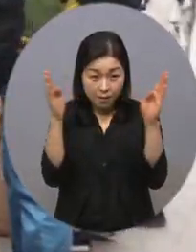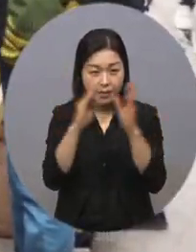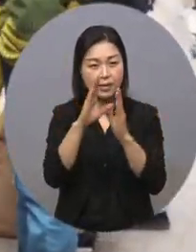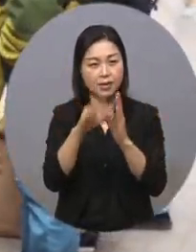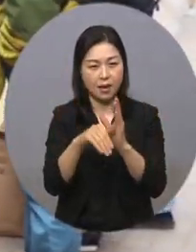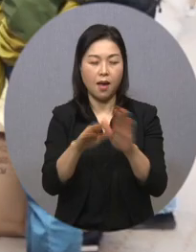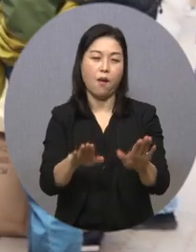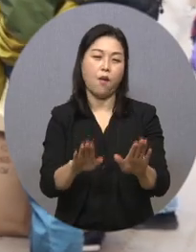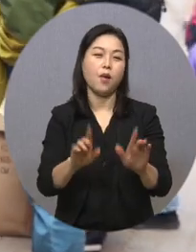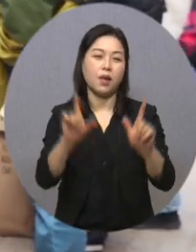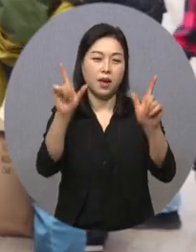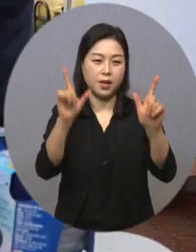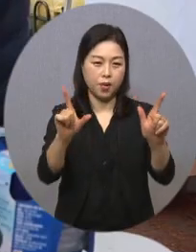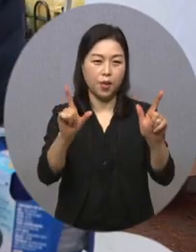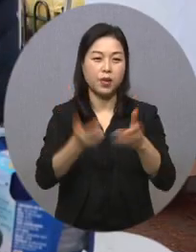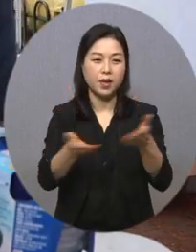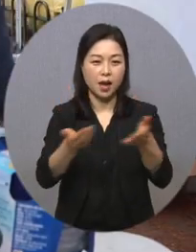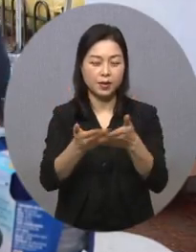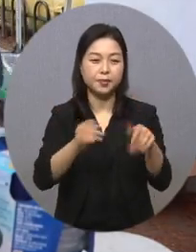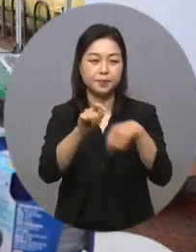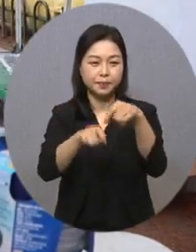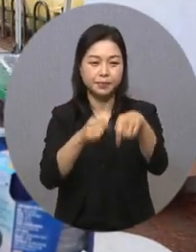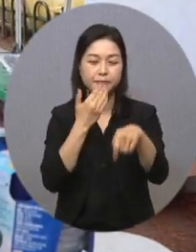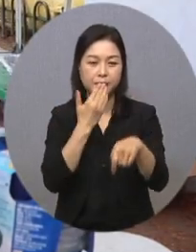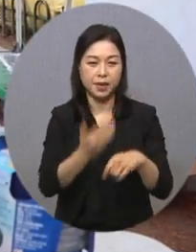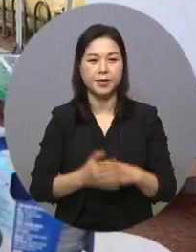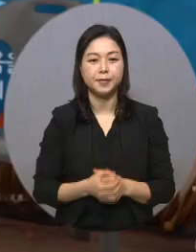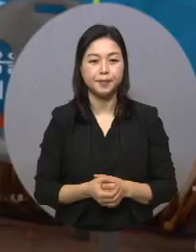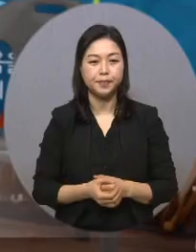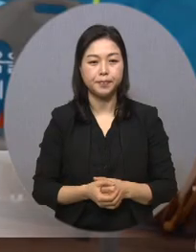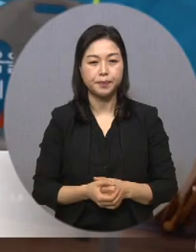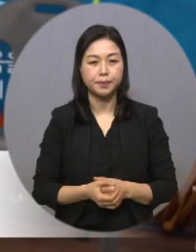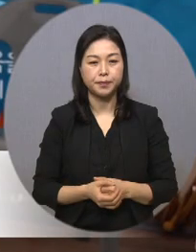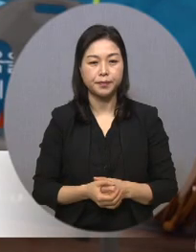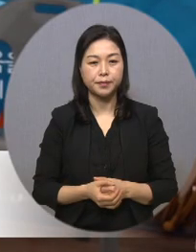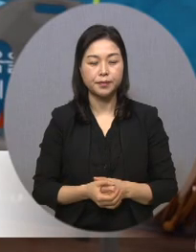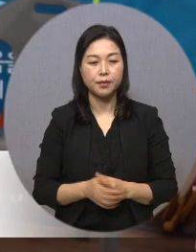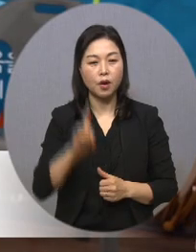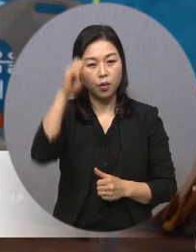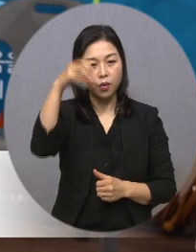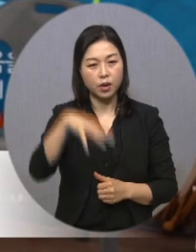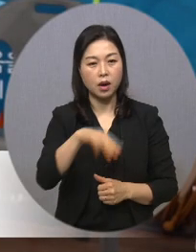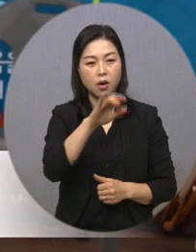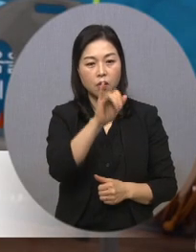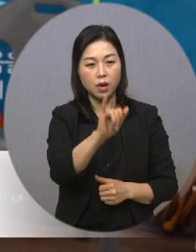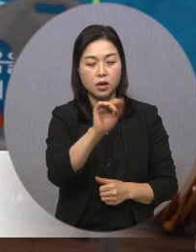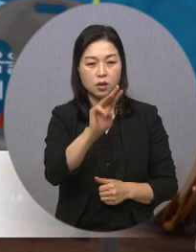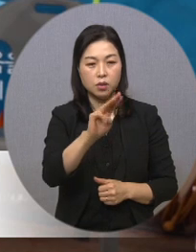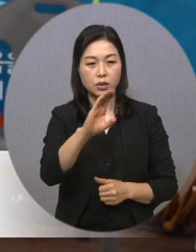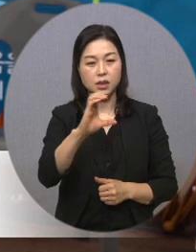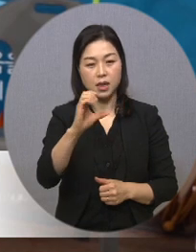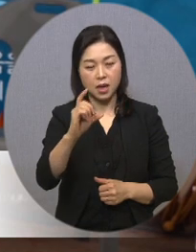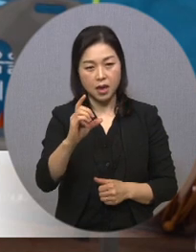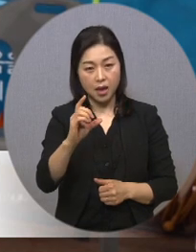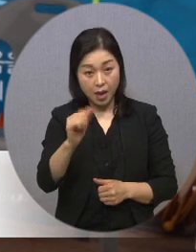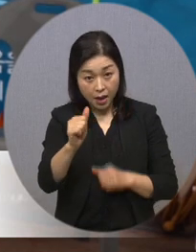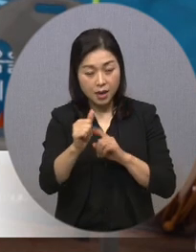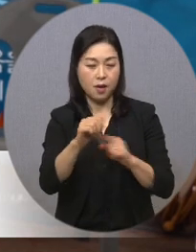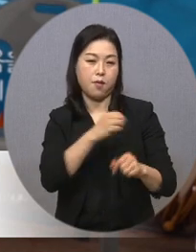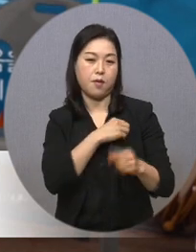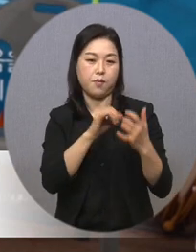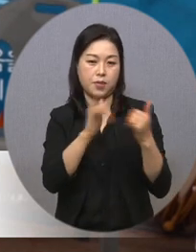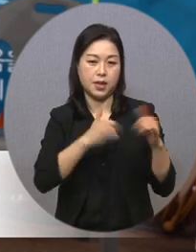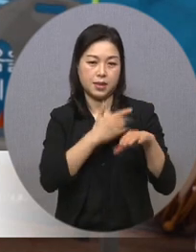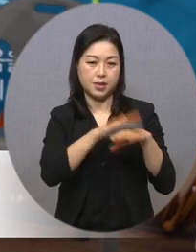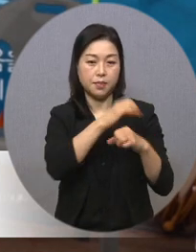올해도 어김없는 나눔을 실천할 수 있었습니다. 우리 고양 YWCA 회원들이 손수 만들어주신